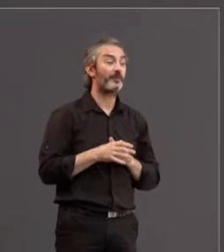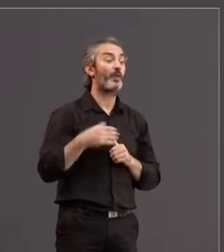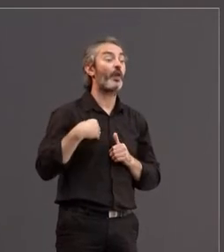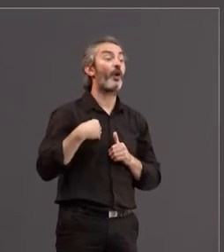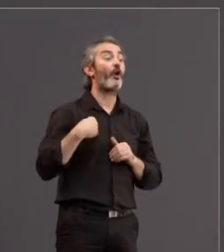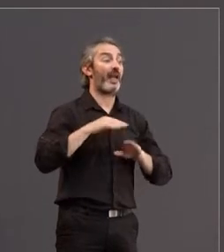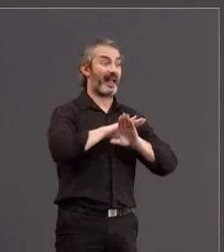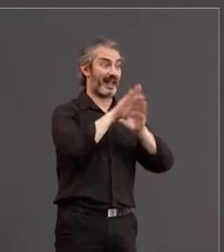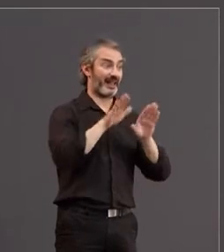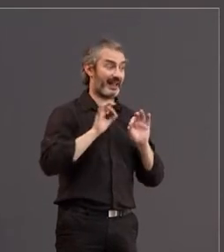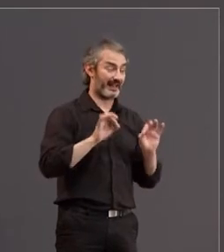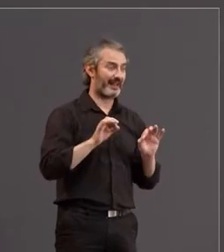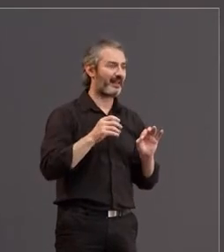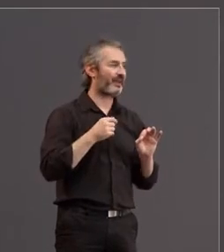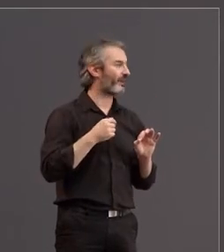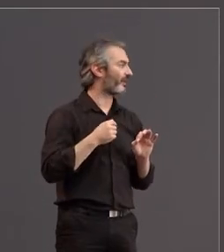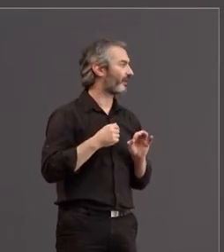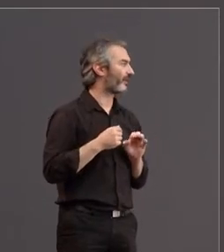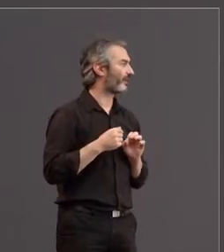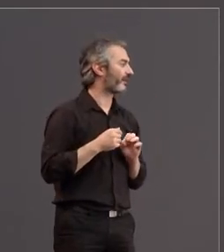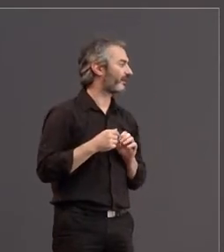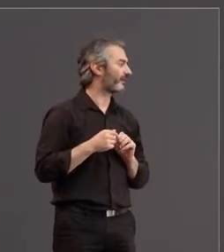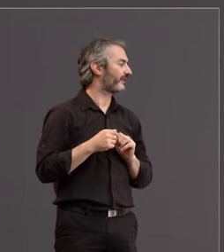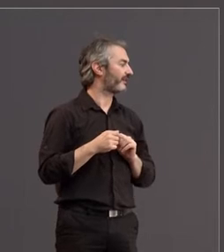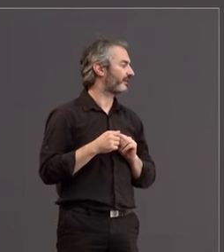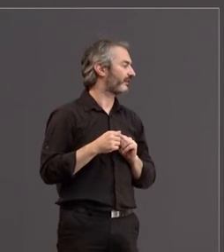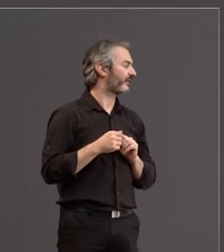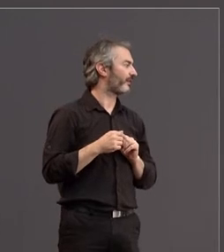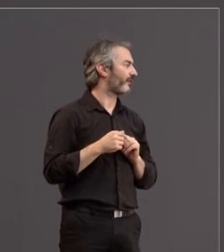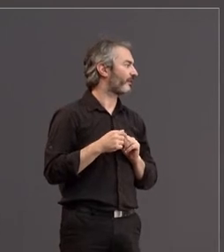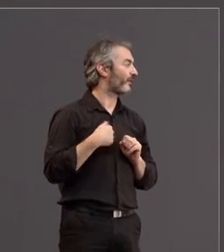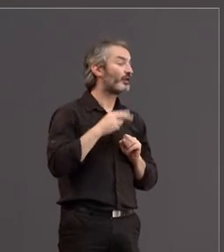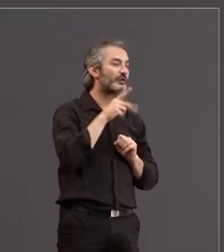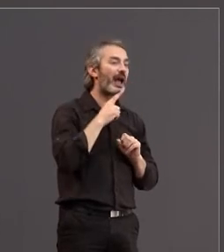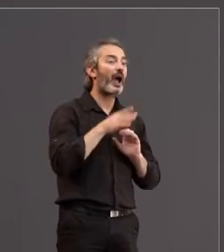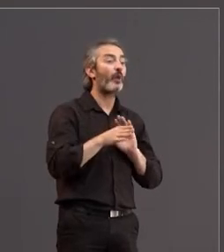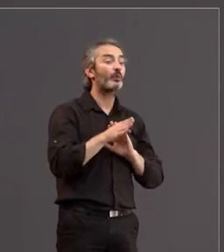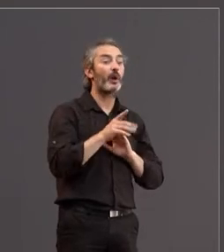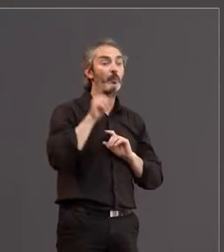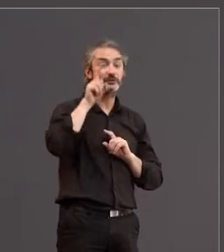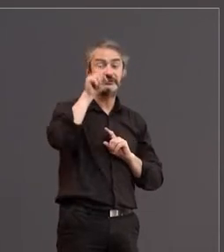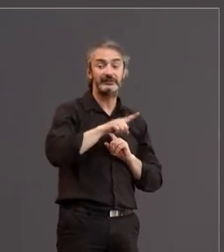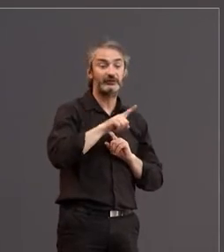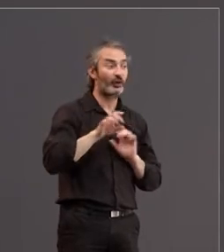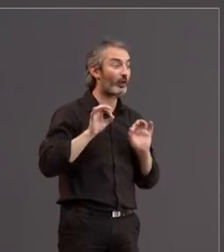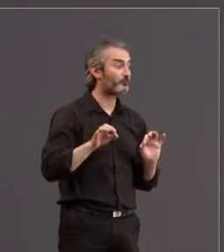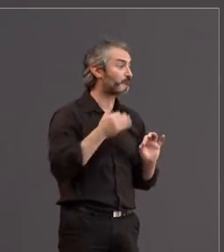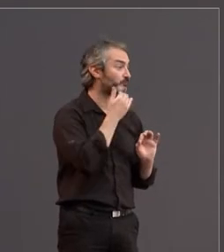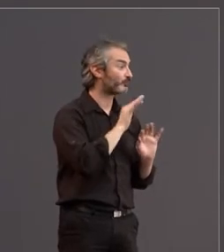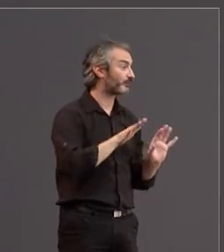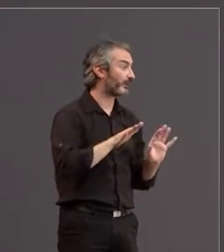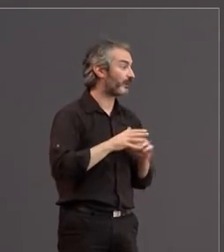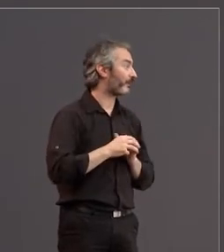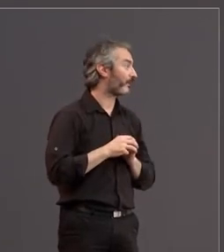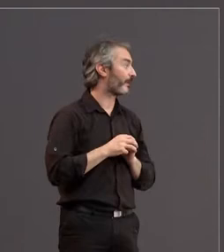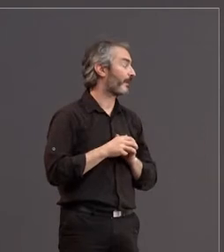el grau, l'Olivia de Miguel, que us deia, no sé si l'heu tingut, de fet no sé si continua sent professora o no, potser no,